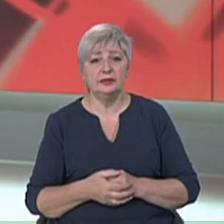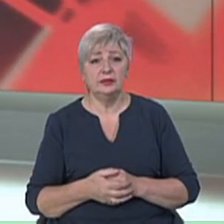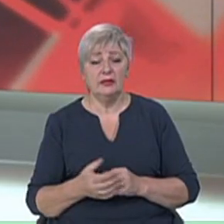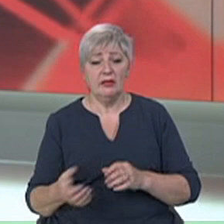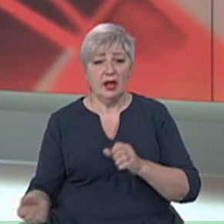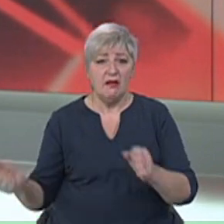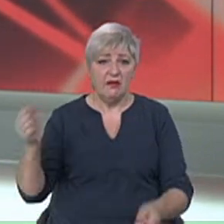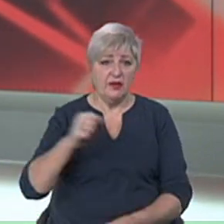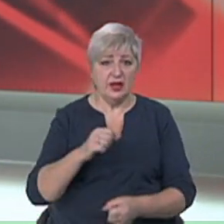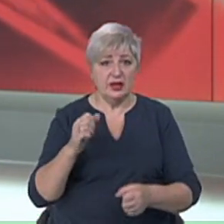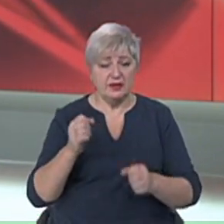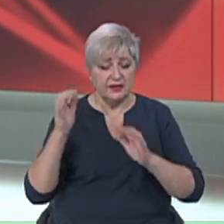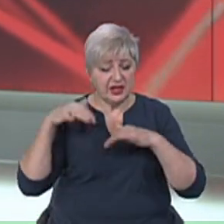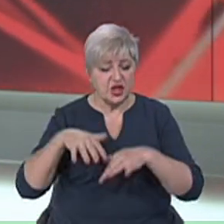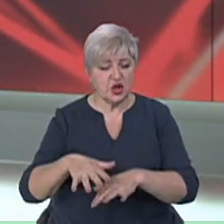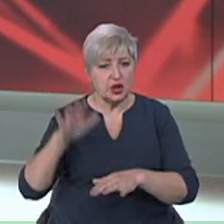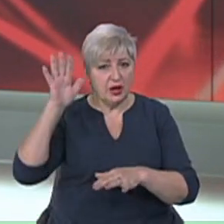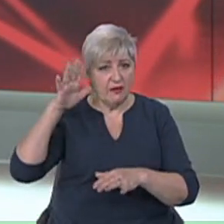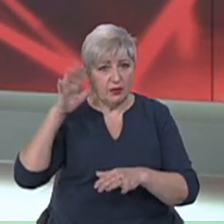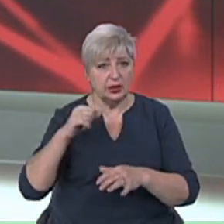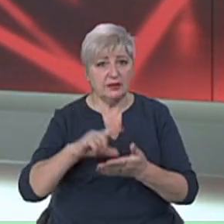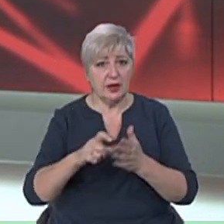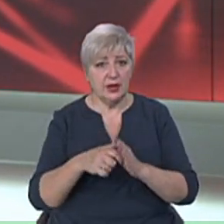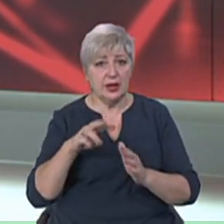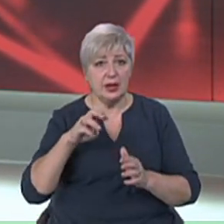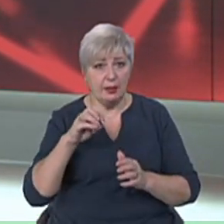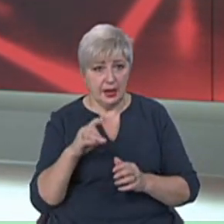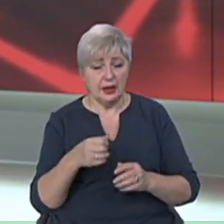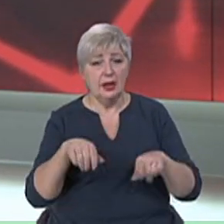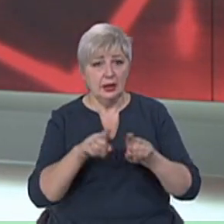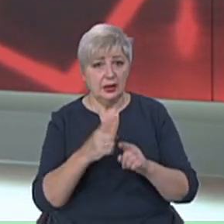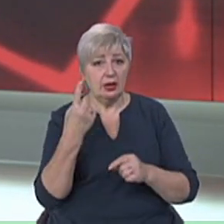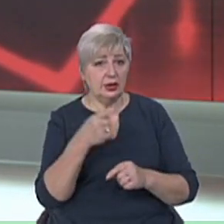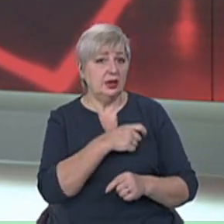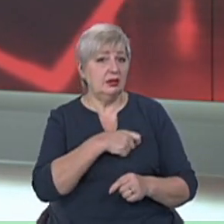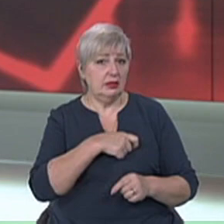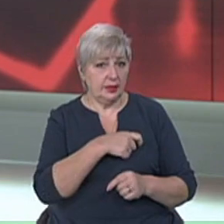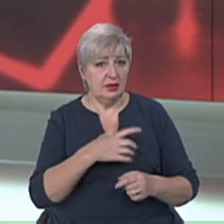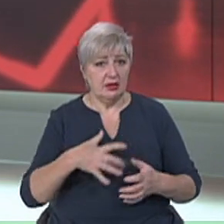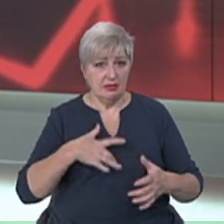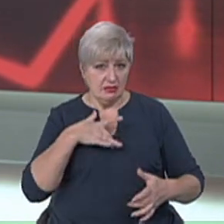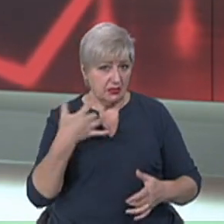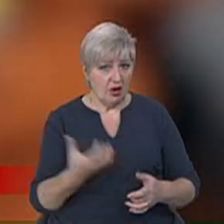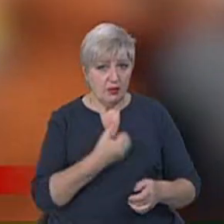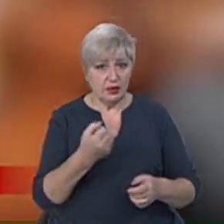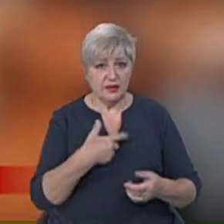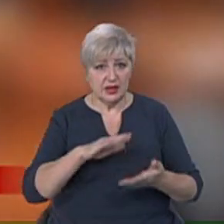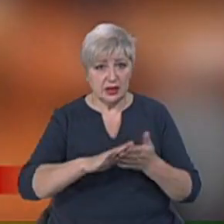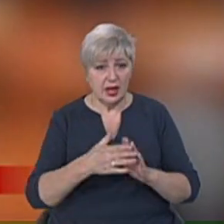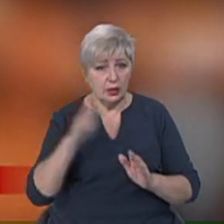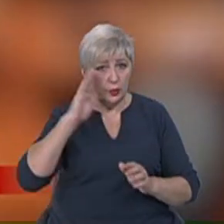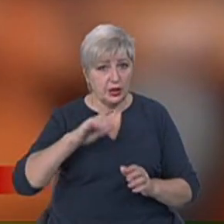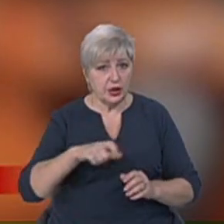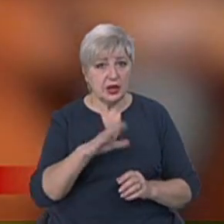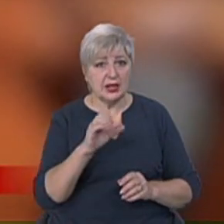Вилив стічні води у кабінеті мера. Так один з народних обранців обурився станом річки Самара. Із